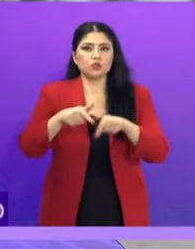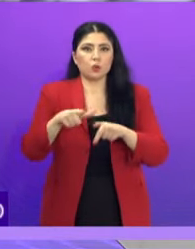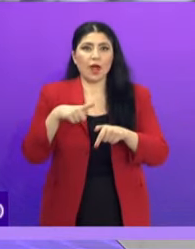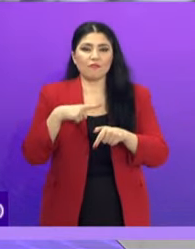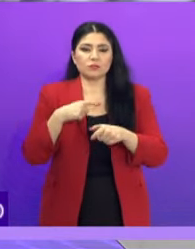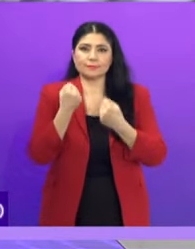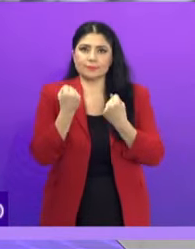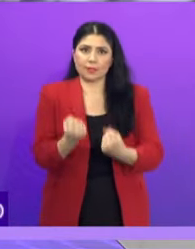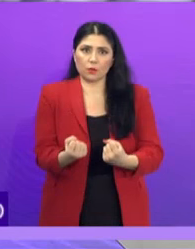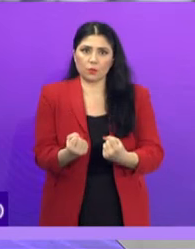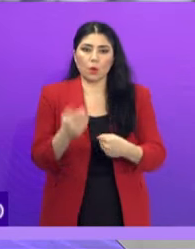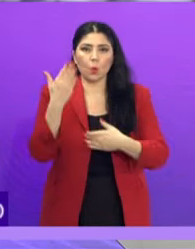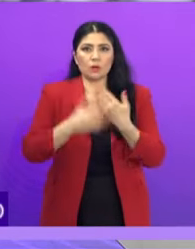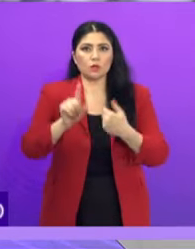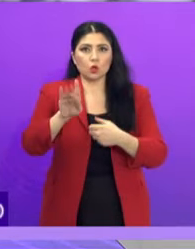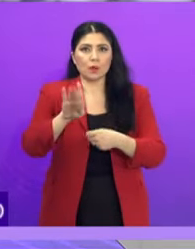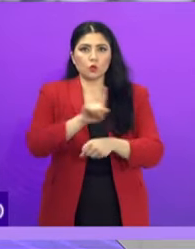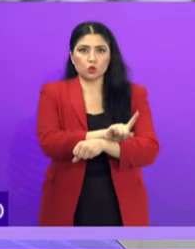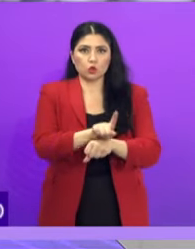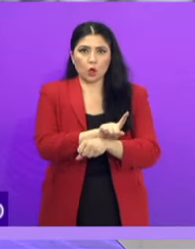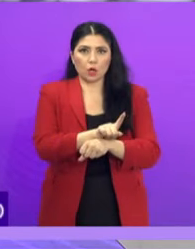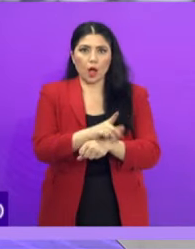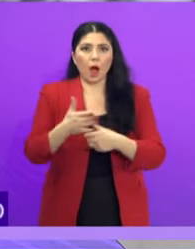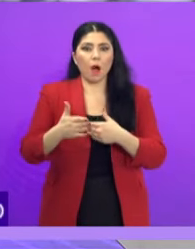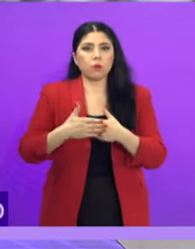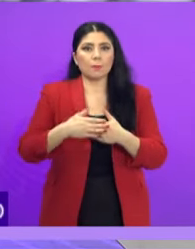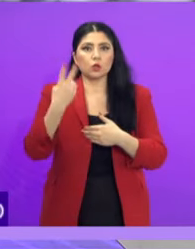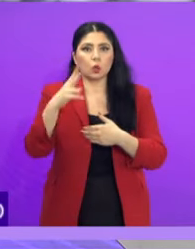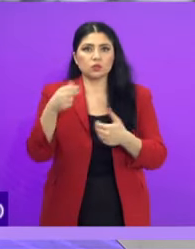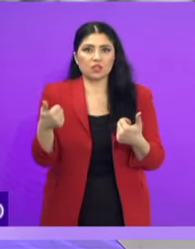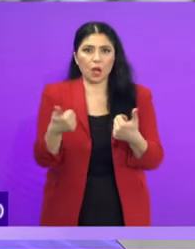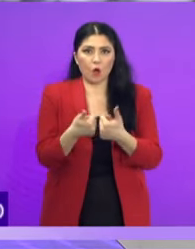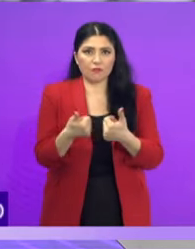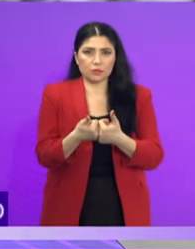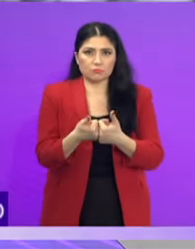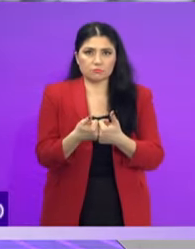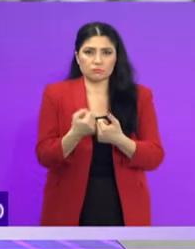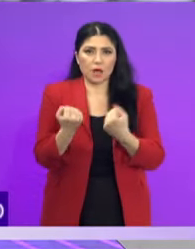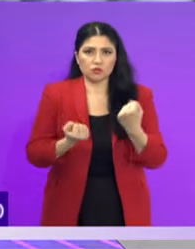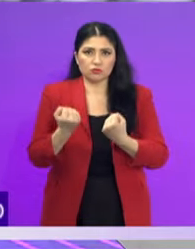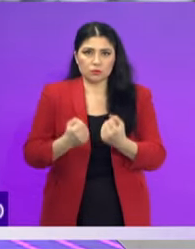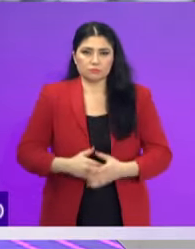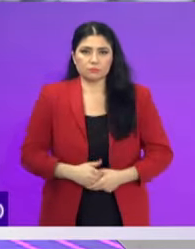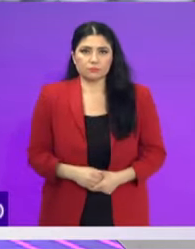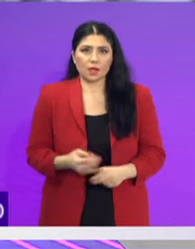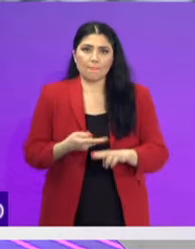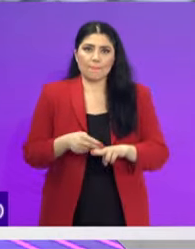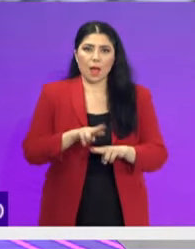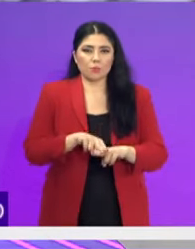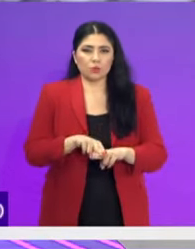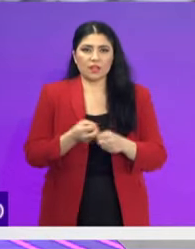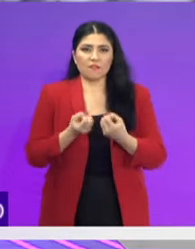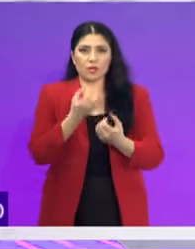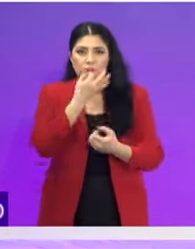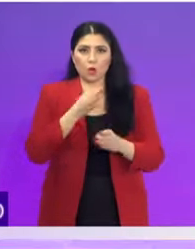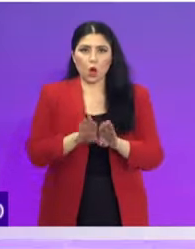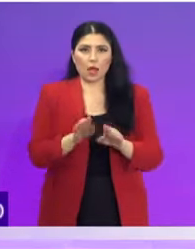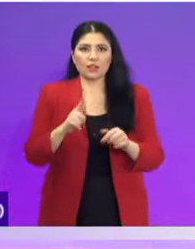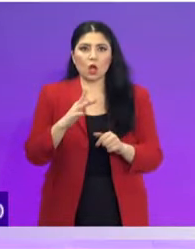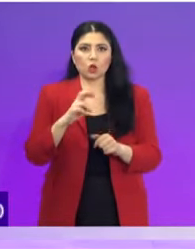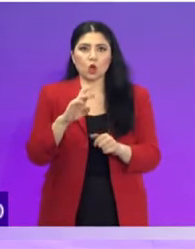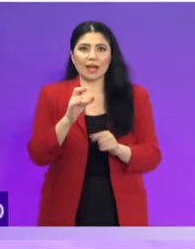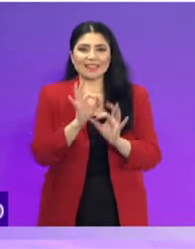fost infernală, iar în ultimele 24 de ore au fost cel puțin 200 de tamponări. Mai multe detalii ne aduce colega mea Teodora Chiuș